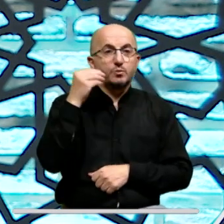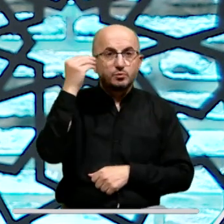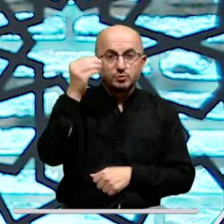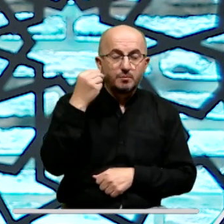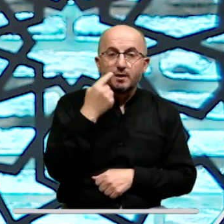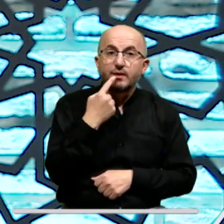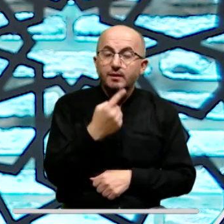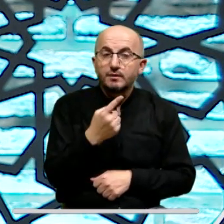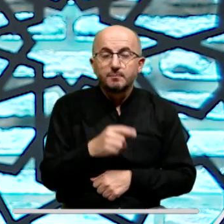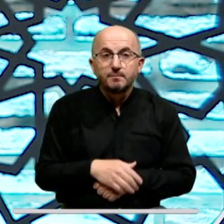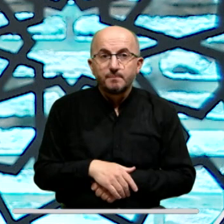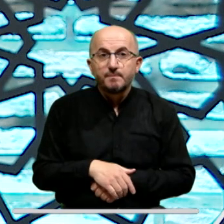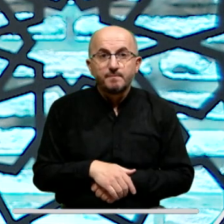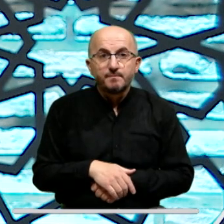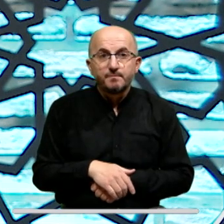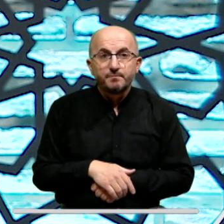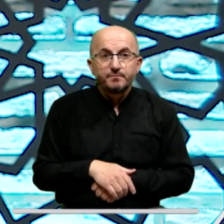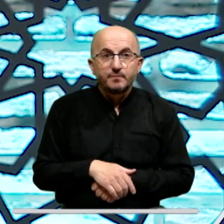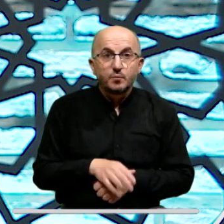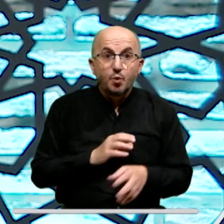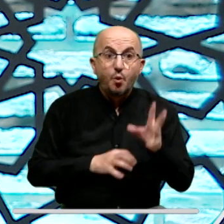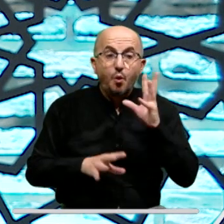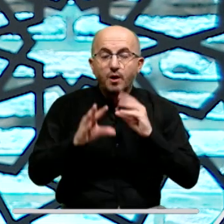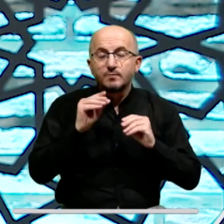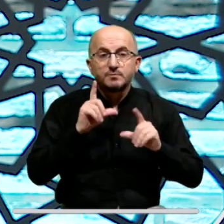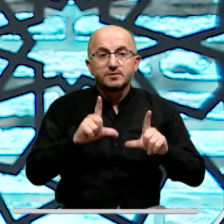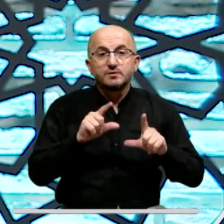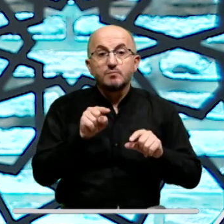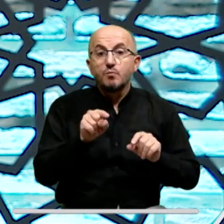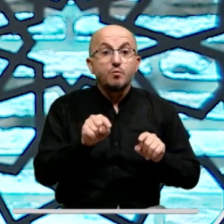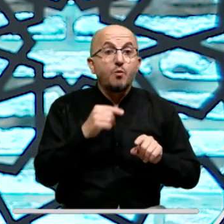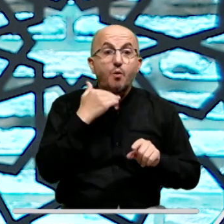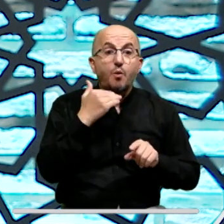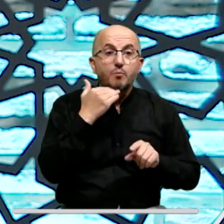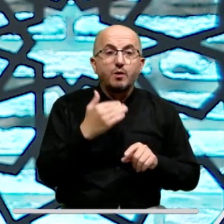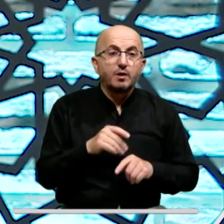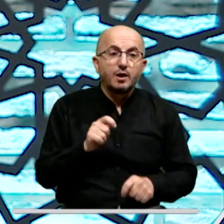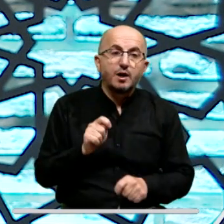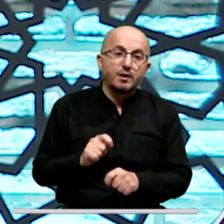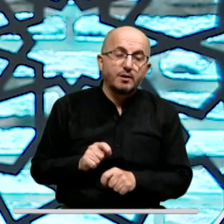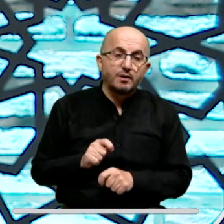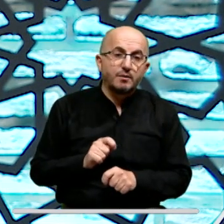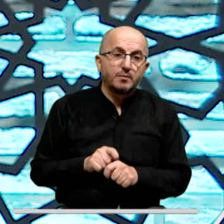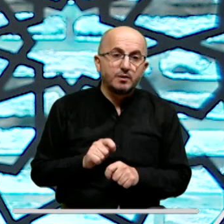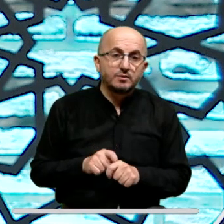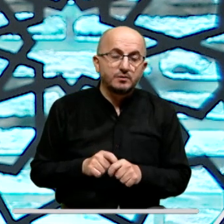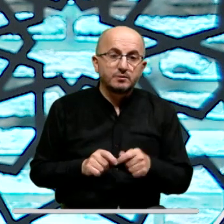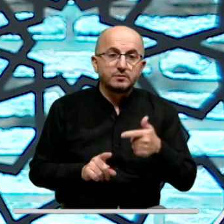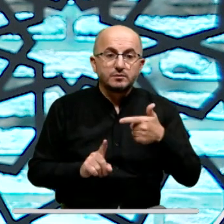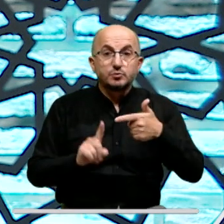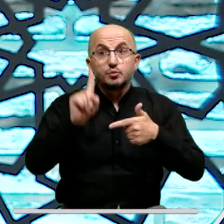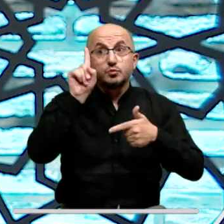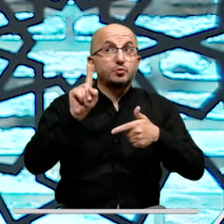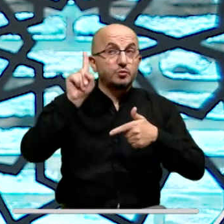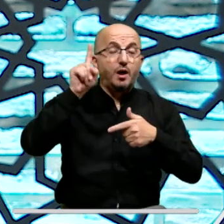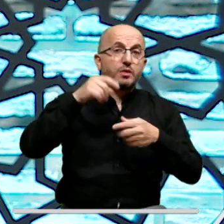bu güzel öğrenmemiz lazım, bu olmuyor dedim. Yapacak olan dedim, ikinci katta yapsın